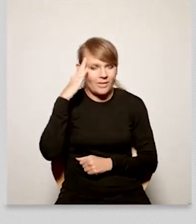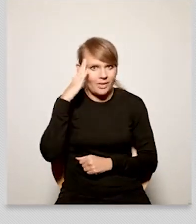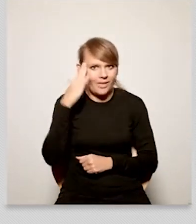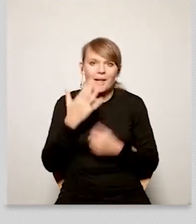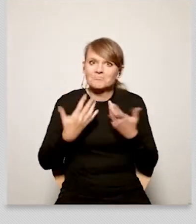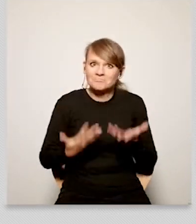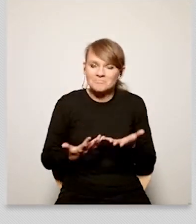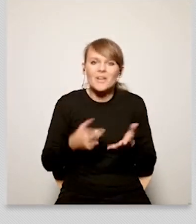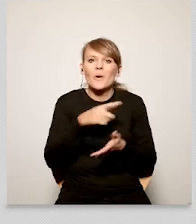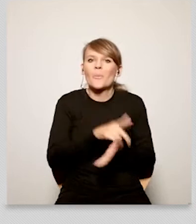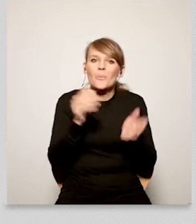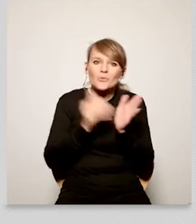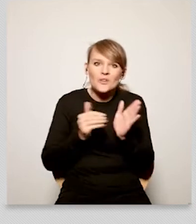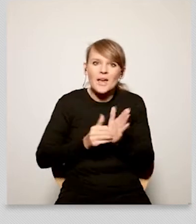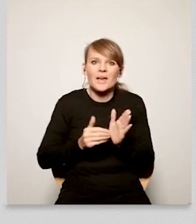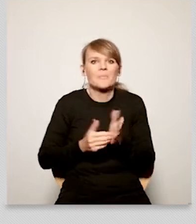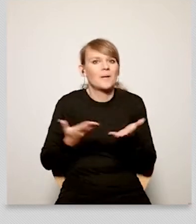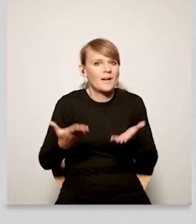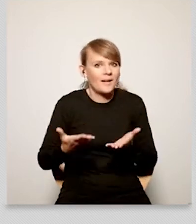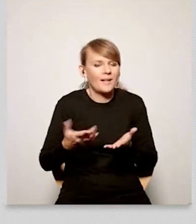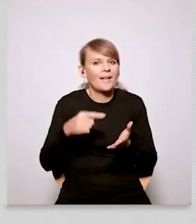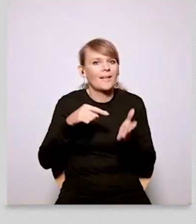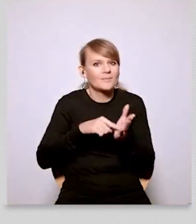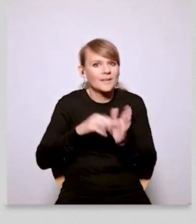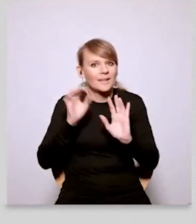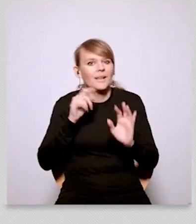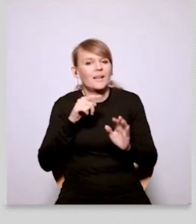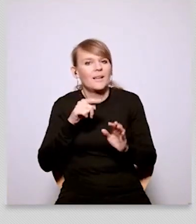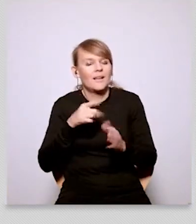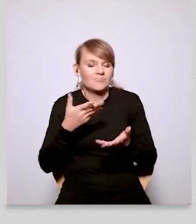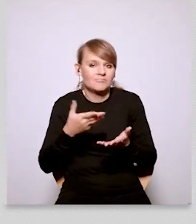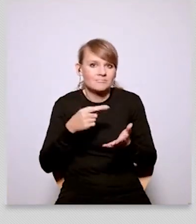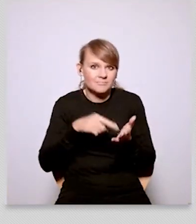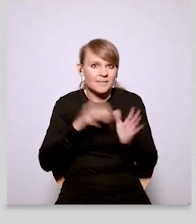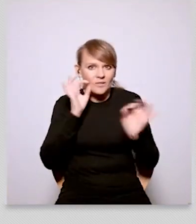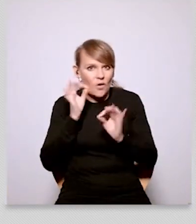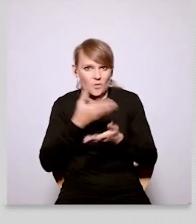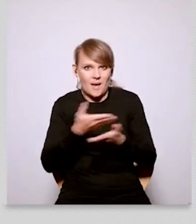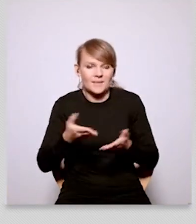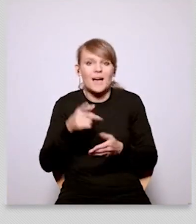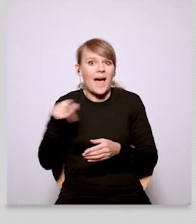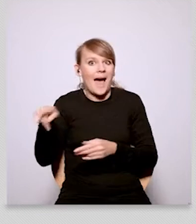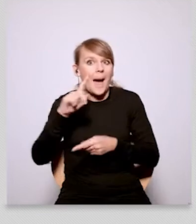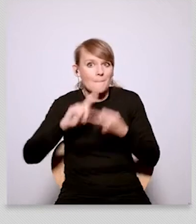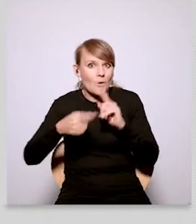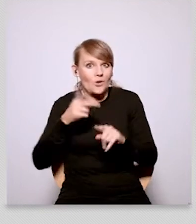do tego, żeby na tej niewiedzy grać, żeby ci politycy, którzy chcą coś wygrać, mogli, no właśnie jednak promować